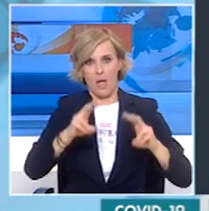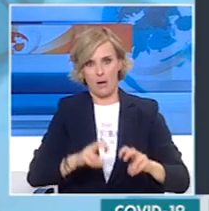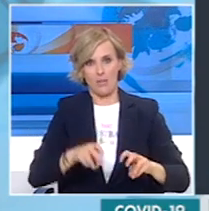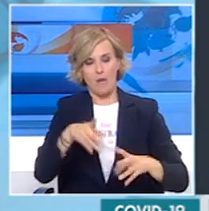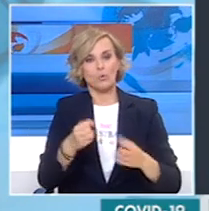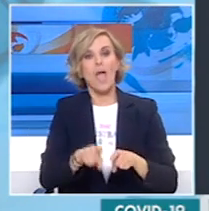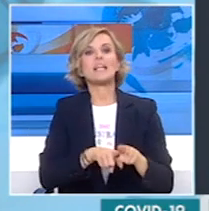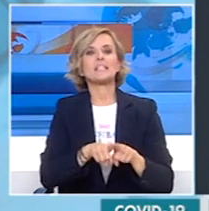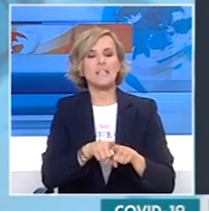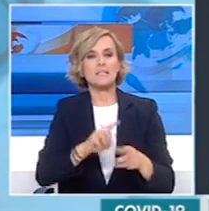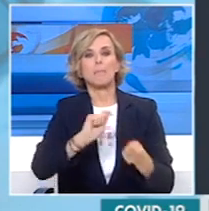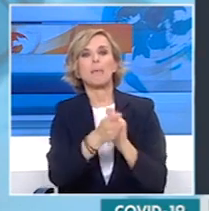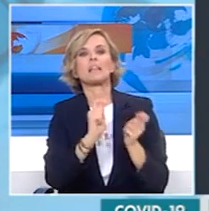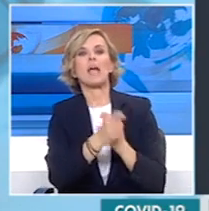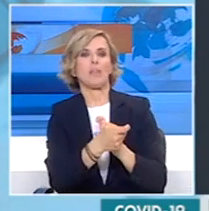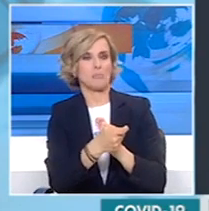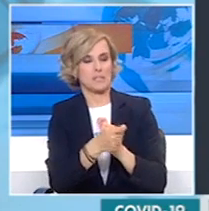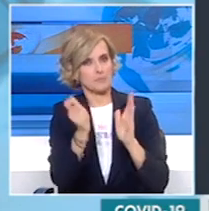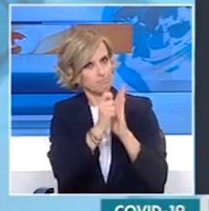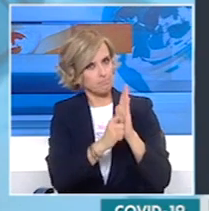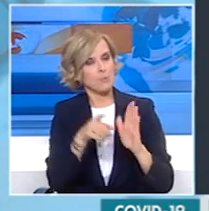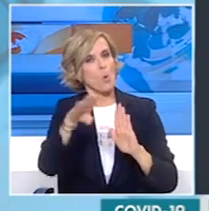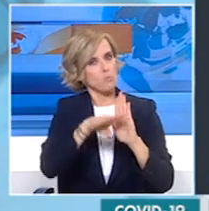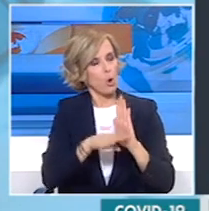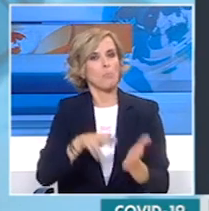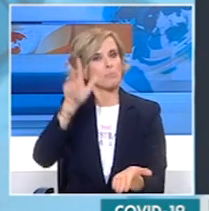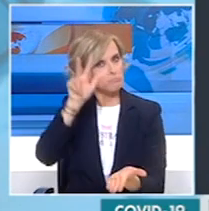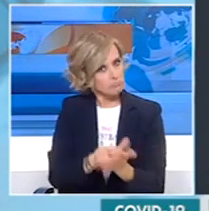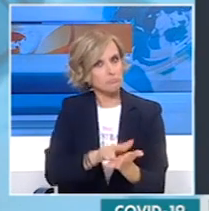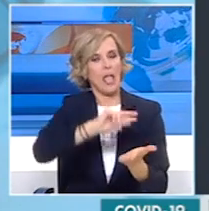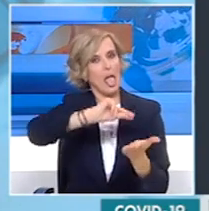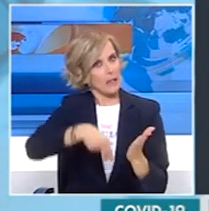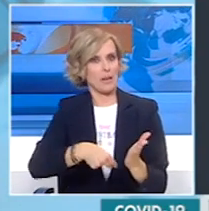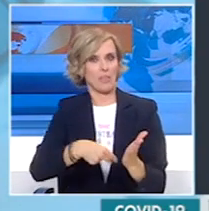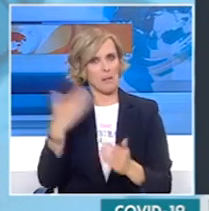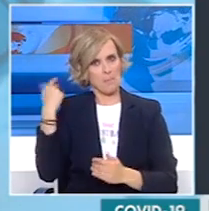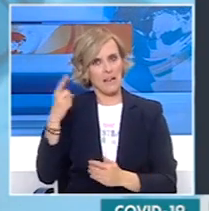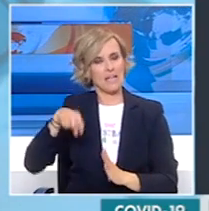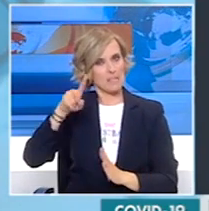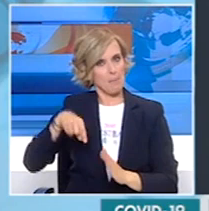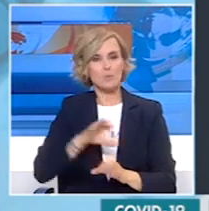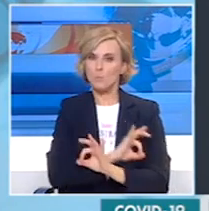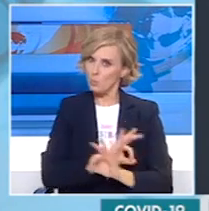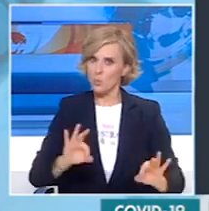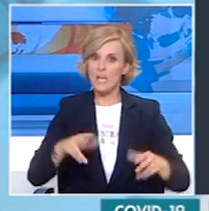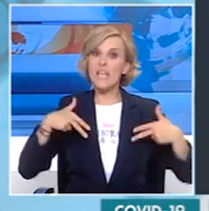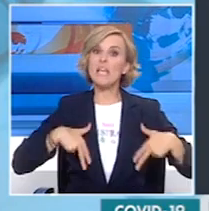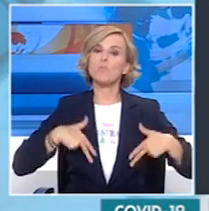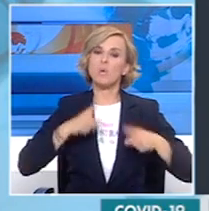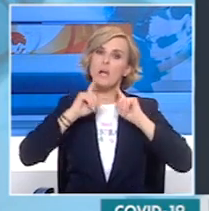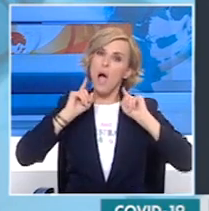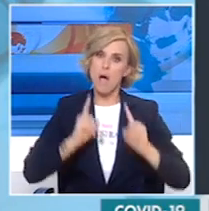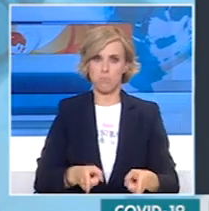μεταρρύθμιση του δημόσιου τομέα. Το πρόγραμμα αυτό εγκρίθηκε πριν από λίγες ημέρες και εκδόθηκε κοινή υπουργική απόφαση, η